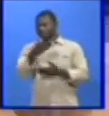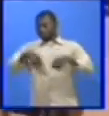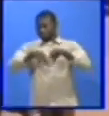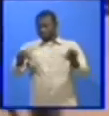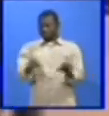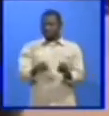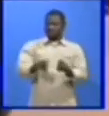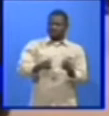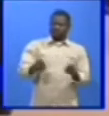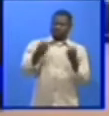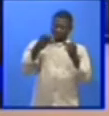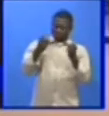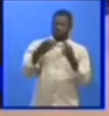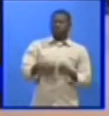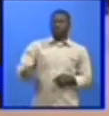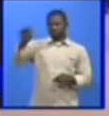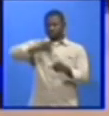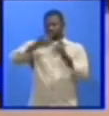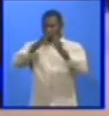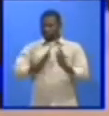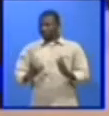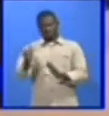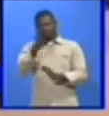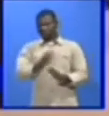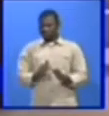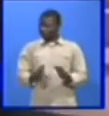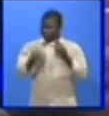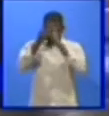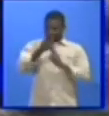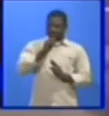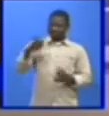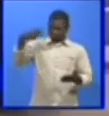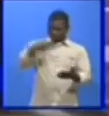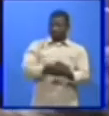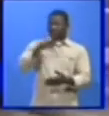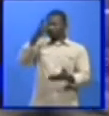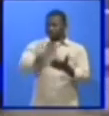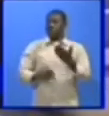plusieurs stations ne sont toujours pas réglées sur le nouveau prix. C'est